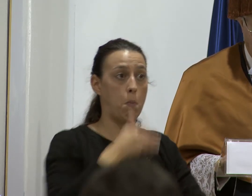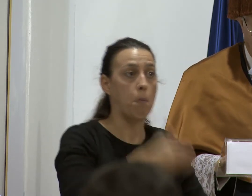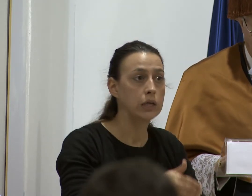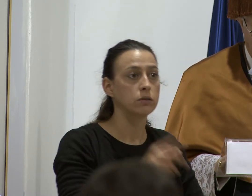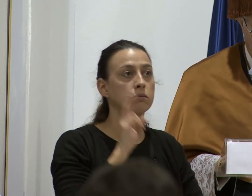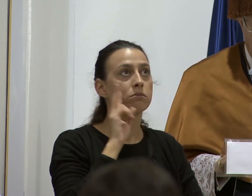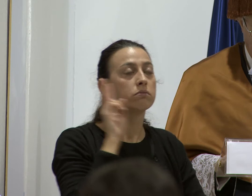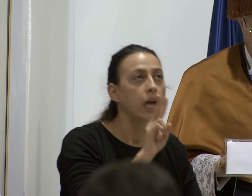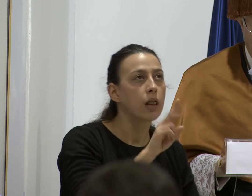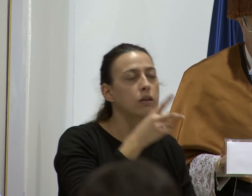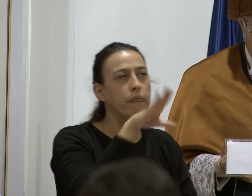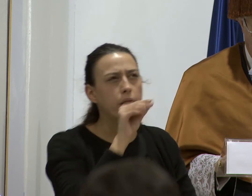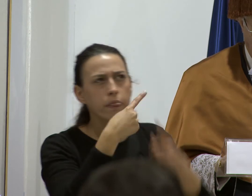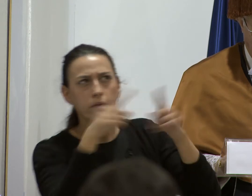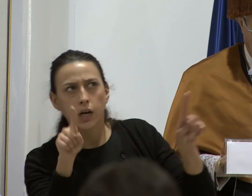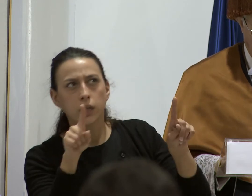segles.